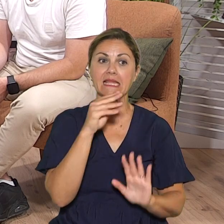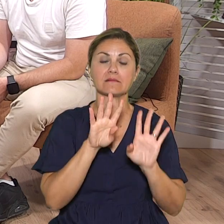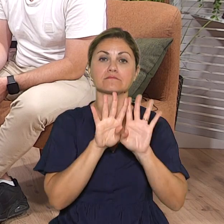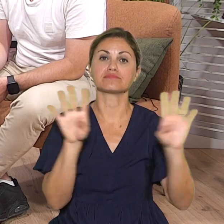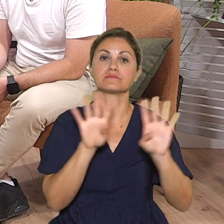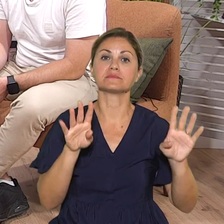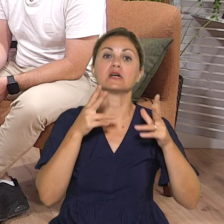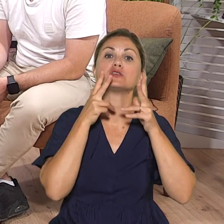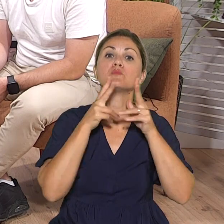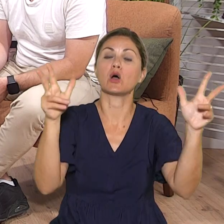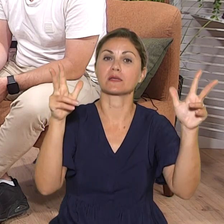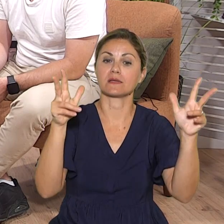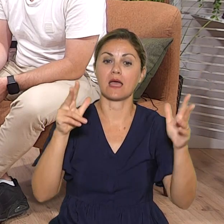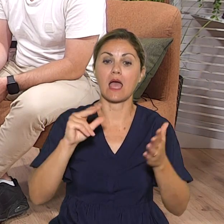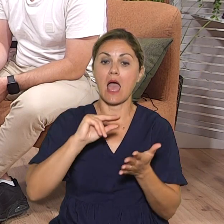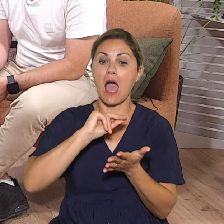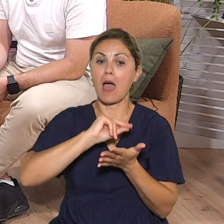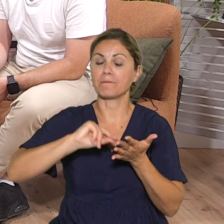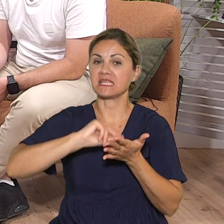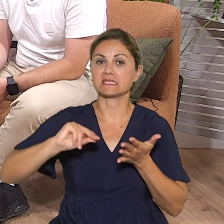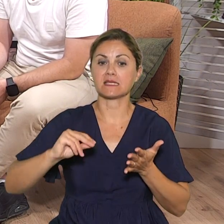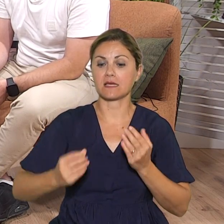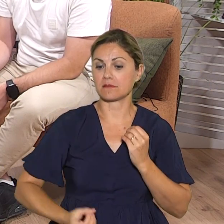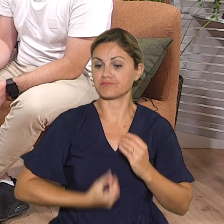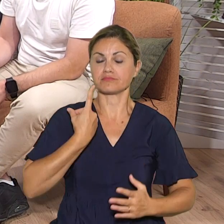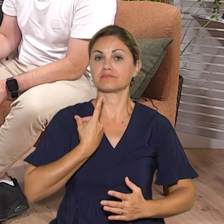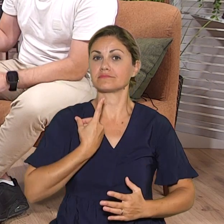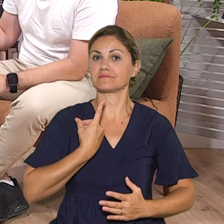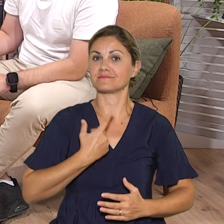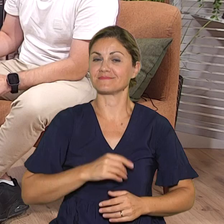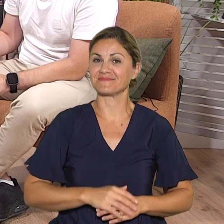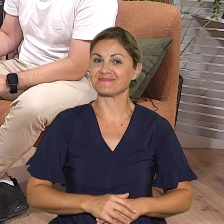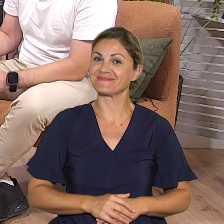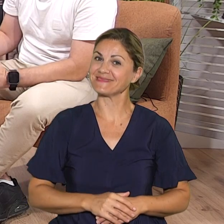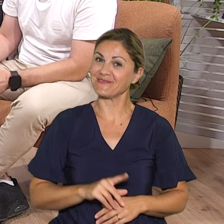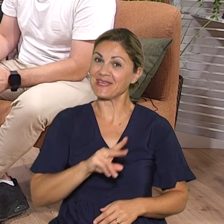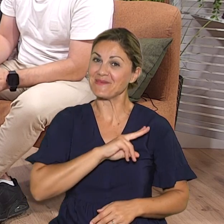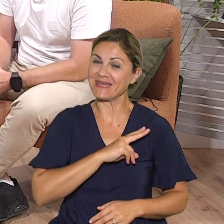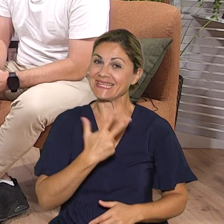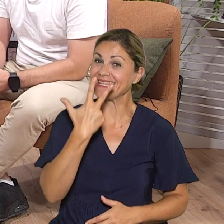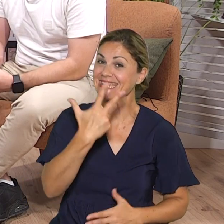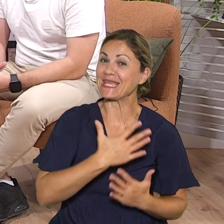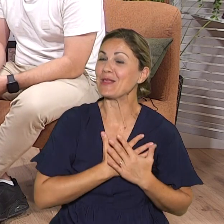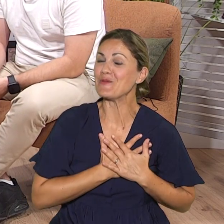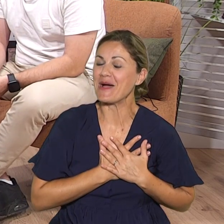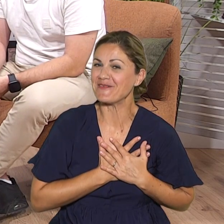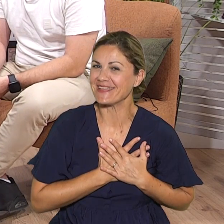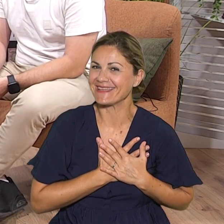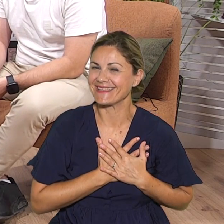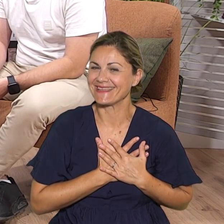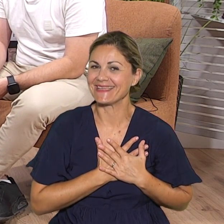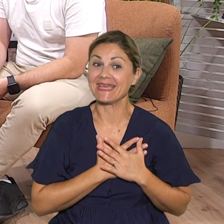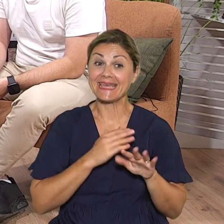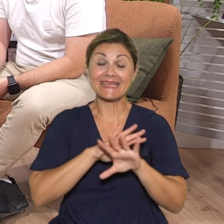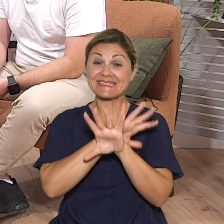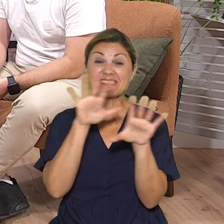ovo pisanje, to mi je u trenutku, tako da mi to ne oduzima ništa vremena. Dakle, imate 3 ljubavi. Od 3 ljubavi, koja vam je najbolja? Sve što